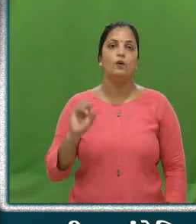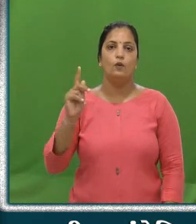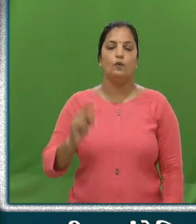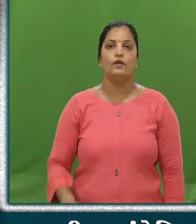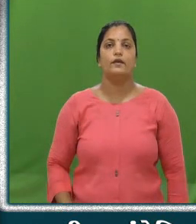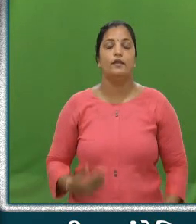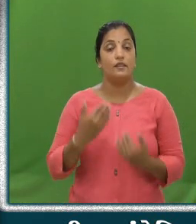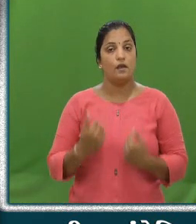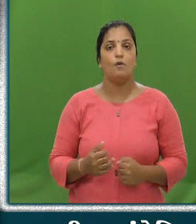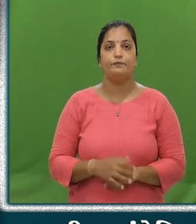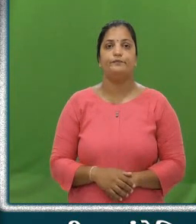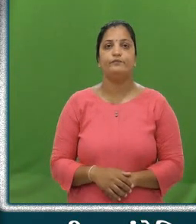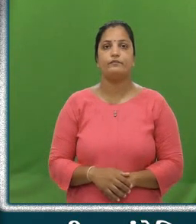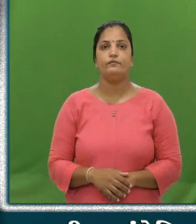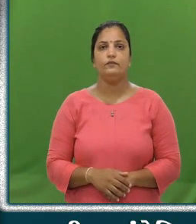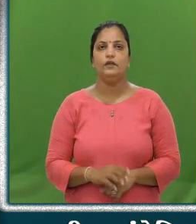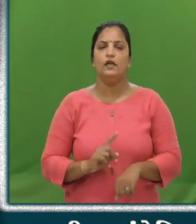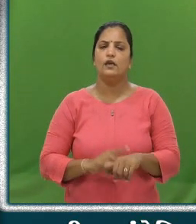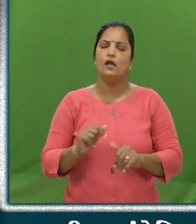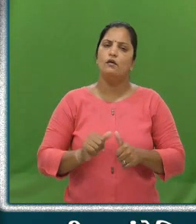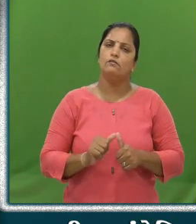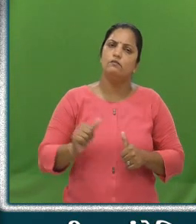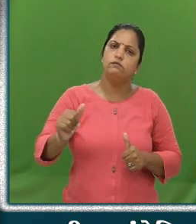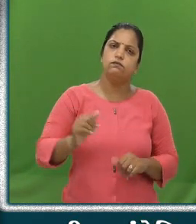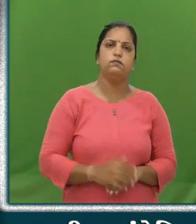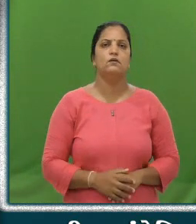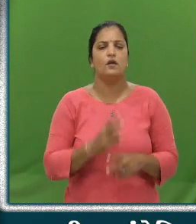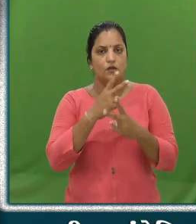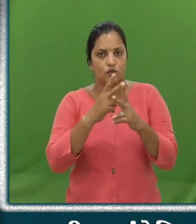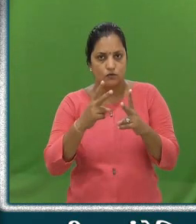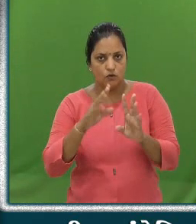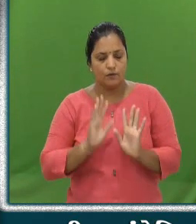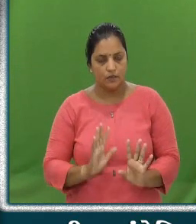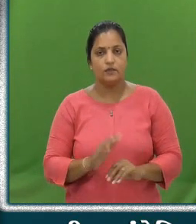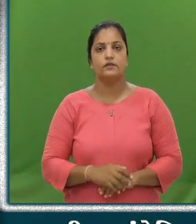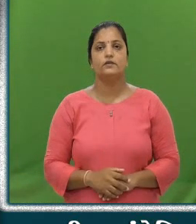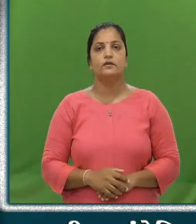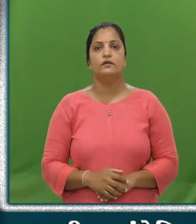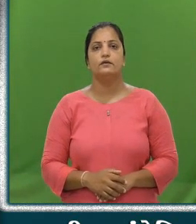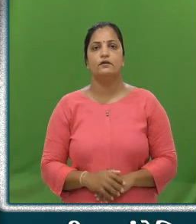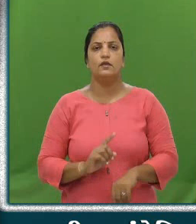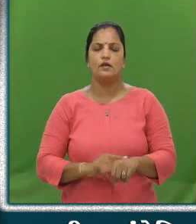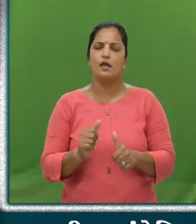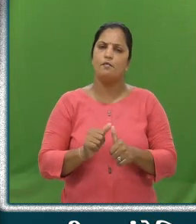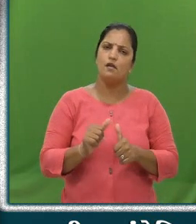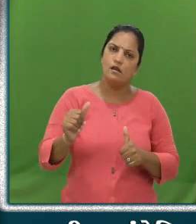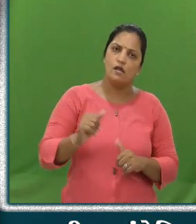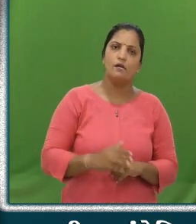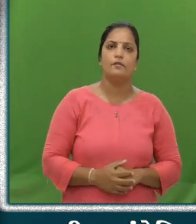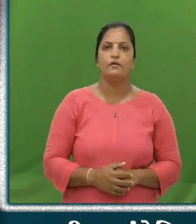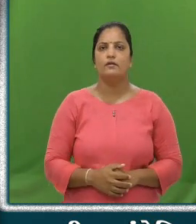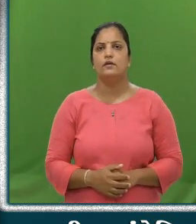બરોબર અહીં શું કહે છે કે લાંબા ગાળાની અંદર જે ભિન્નતા જે કહેવામાં આવે છે લાંબા ગાળાની